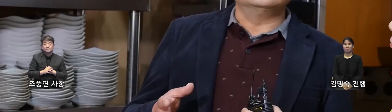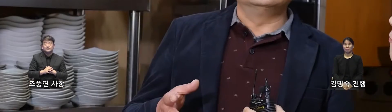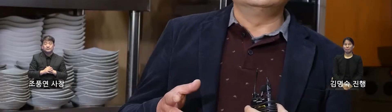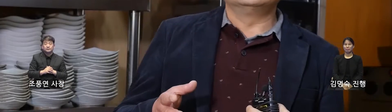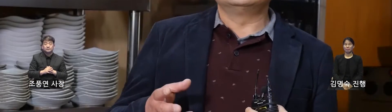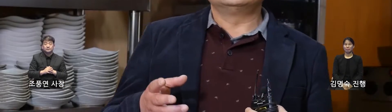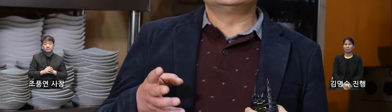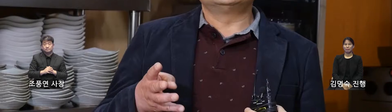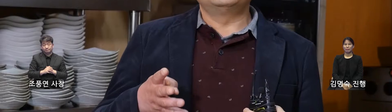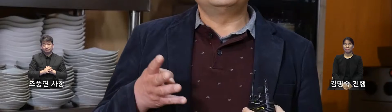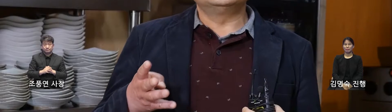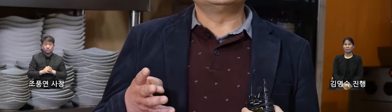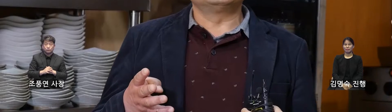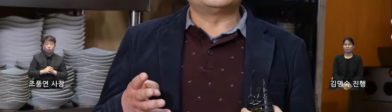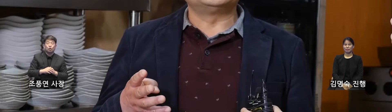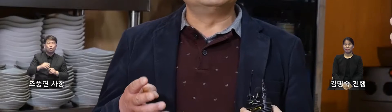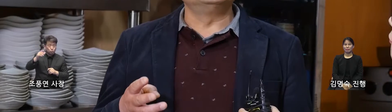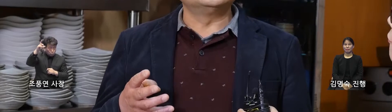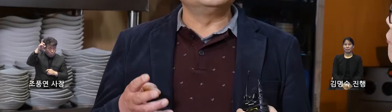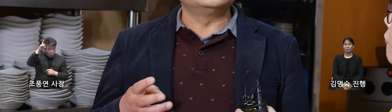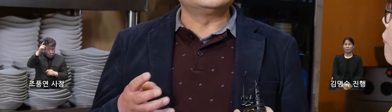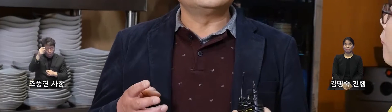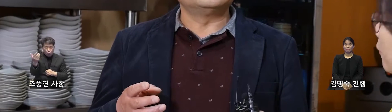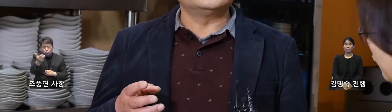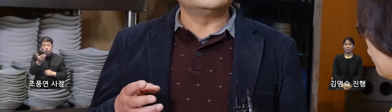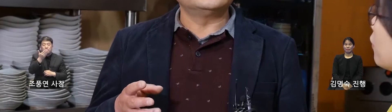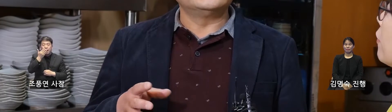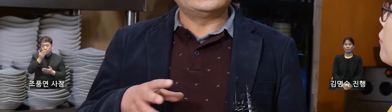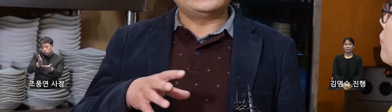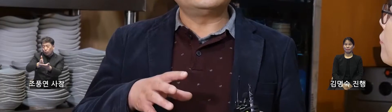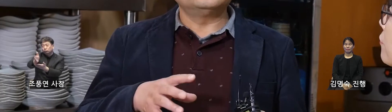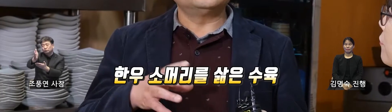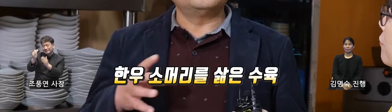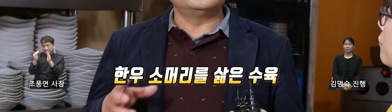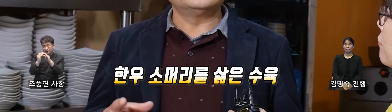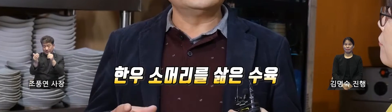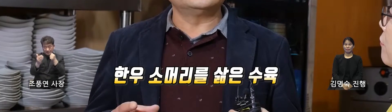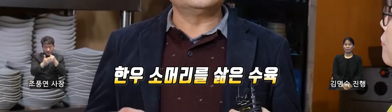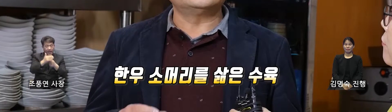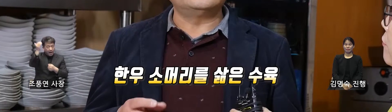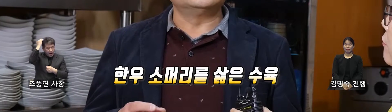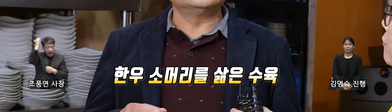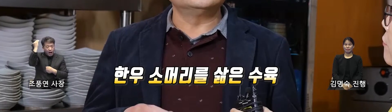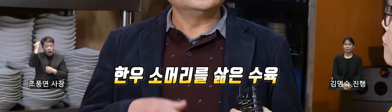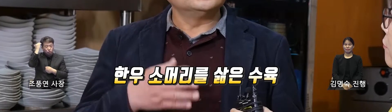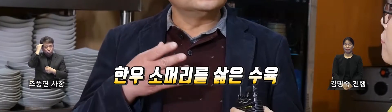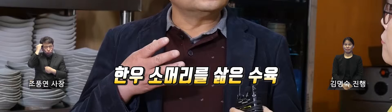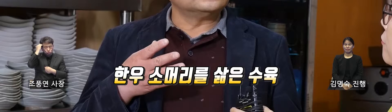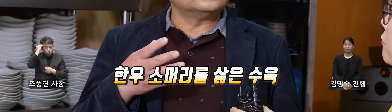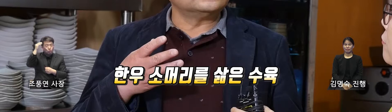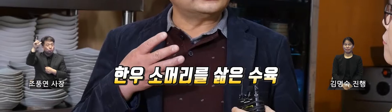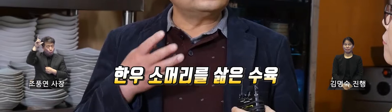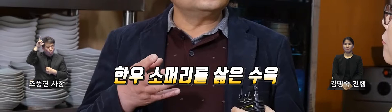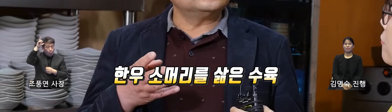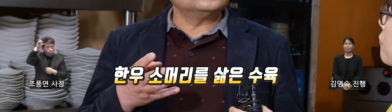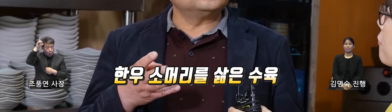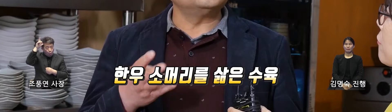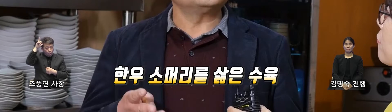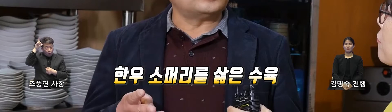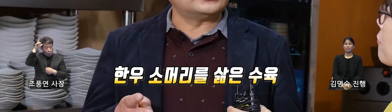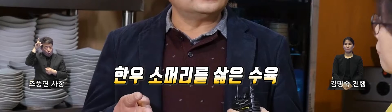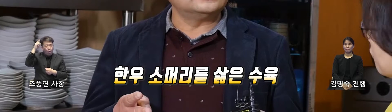여기 소머리 국밥 전문점이기 때문에 예. 한우 소머리로 삶은